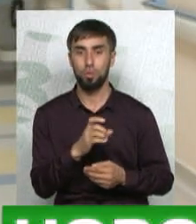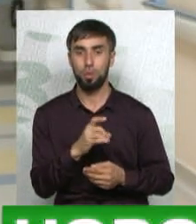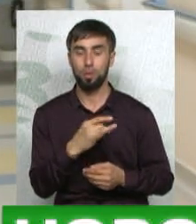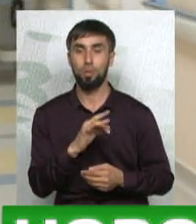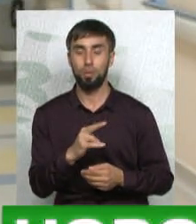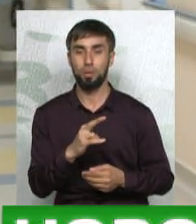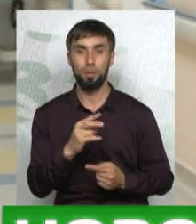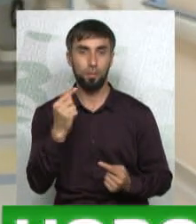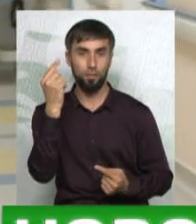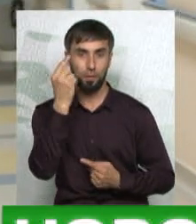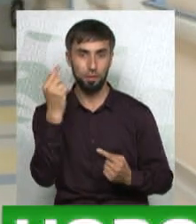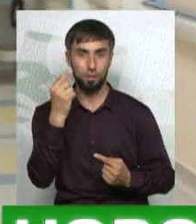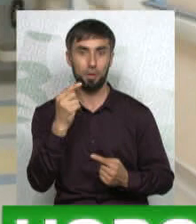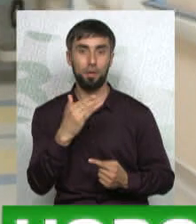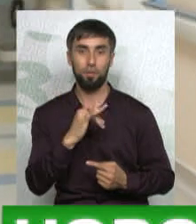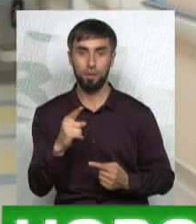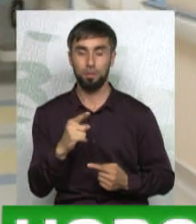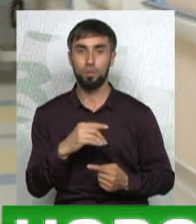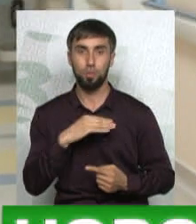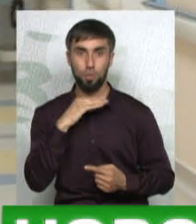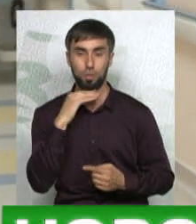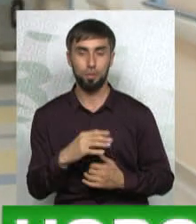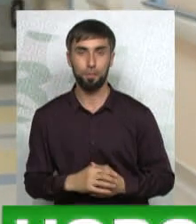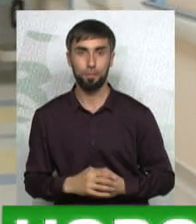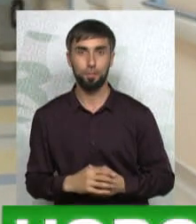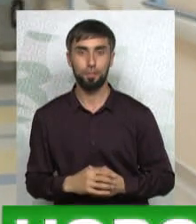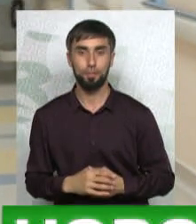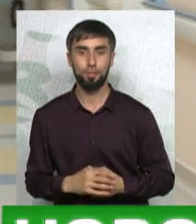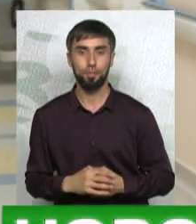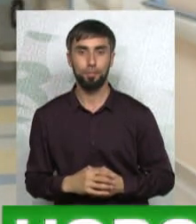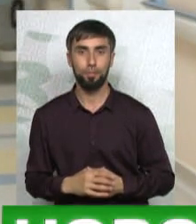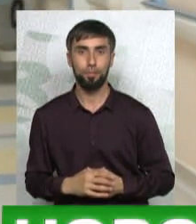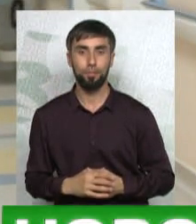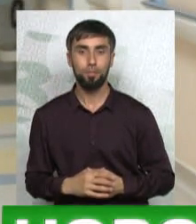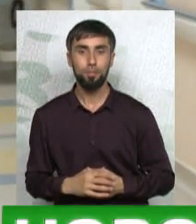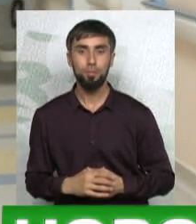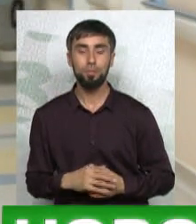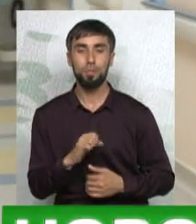он психически, физически достаточно адаптированный.